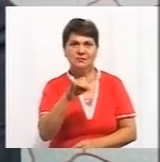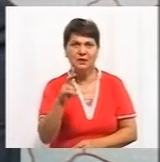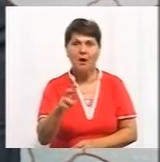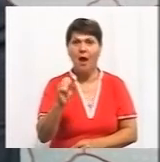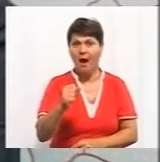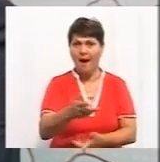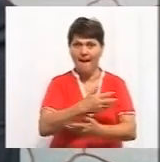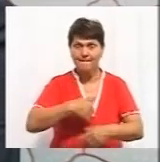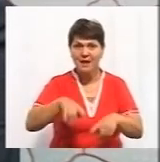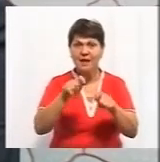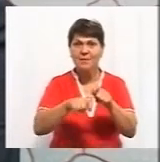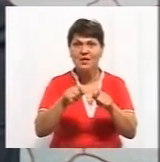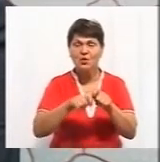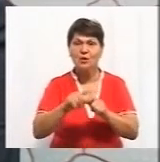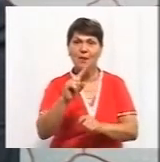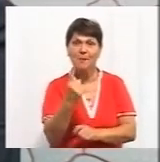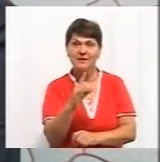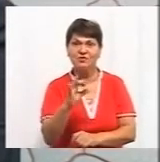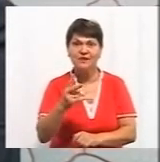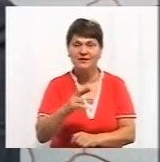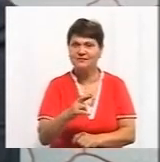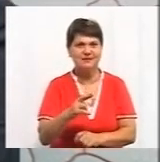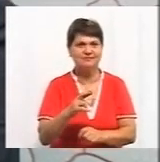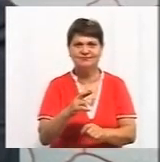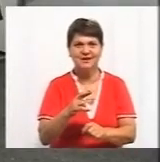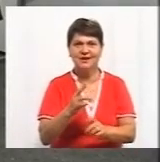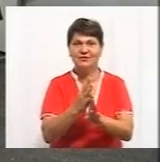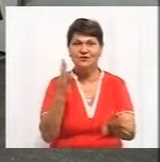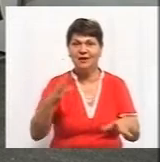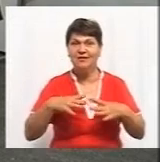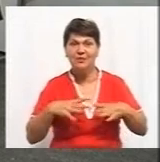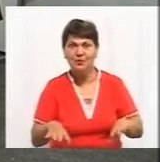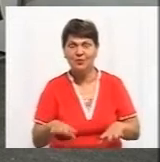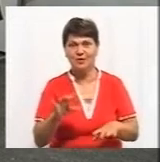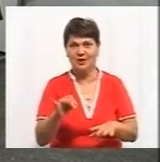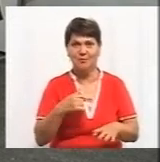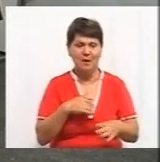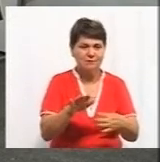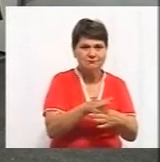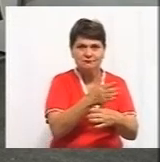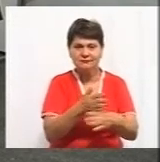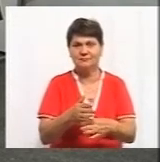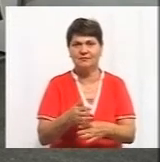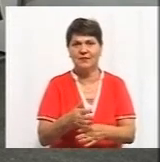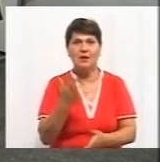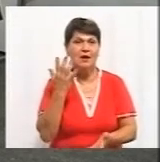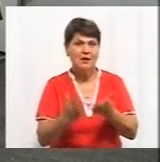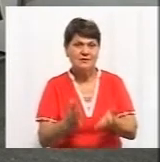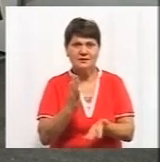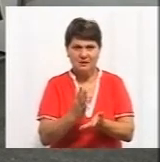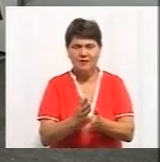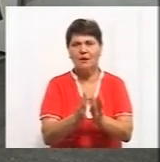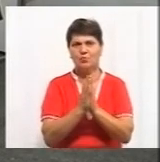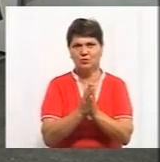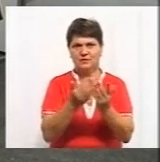бачили. Тоді, коли ми дали максимальну кількість рухомого складу, коли додали і перефонотували, то, в принципі, питання, якщо вони є, будь ласка, до